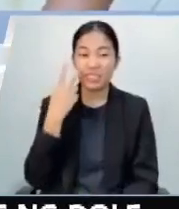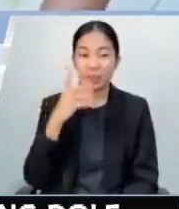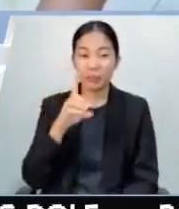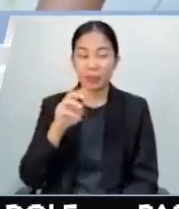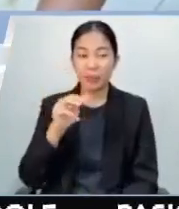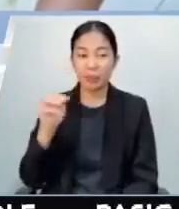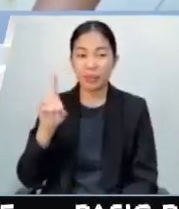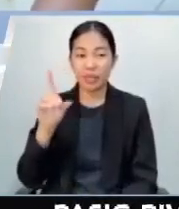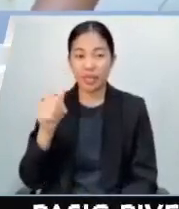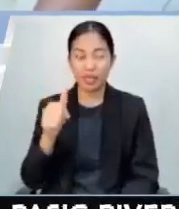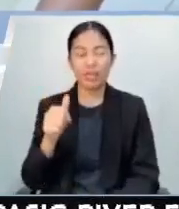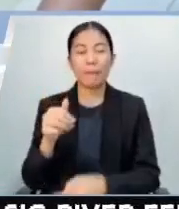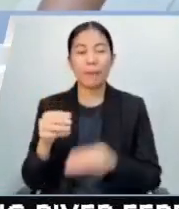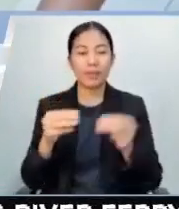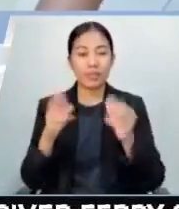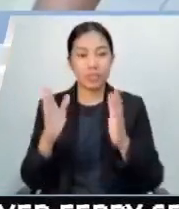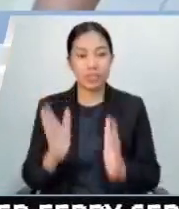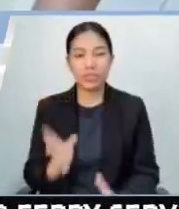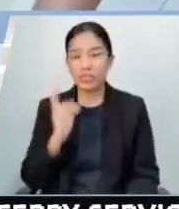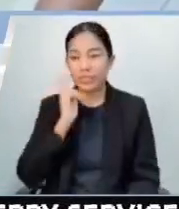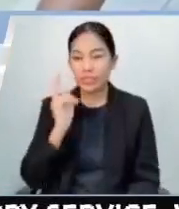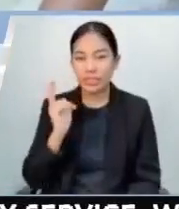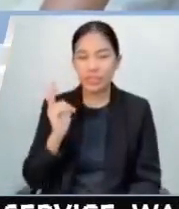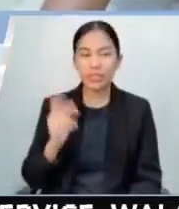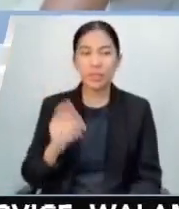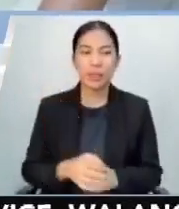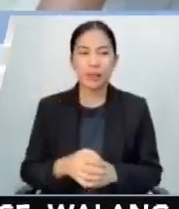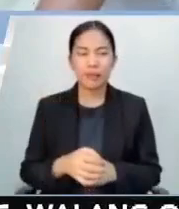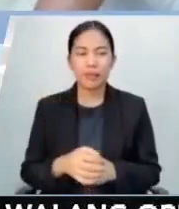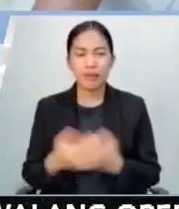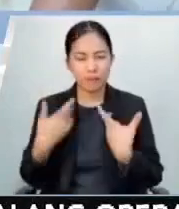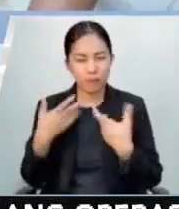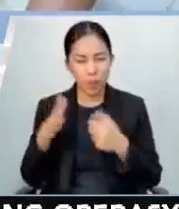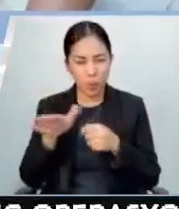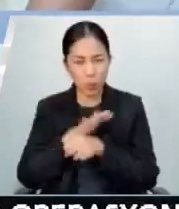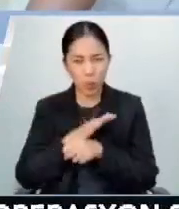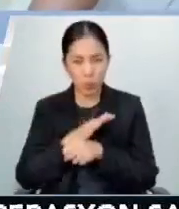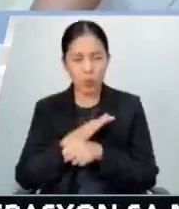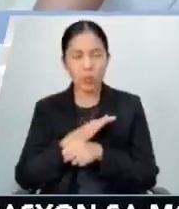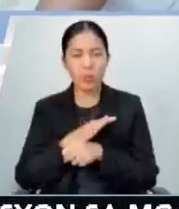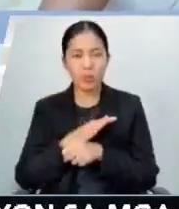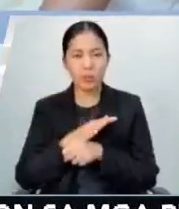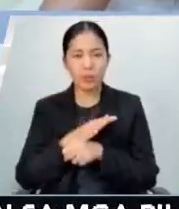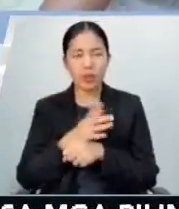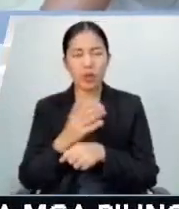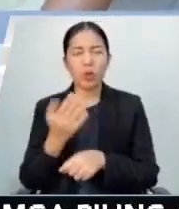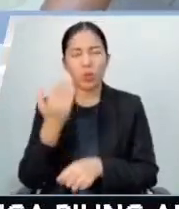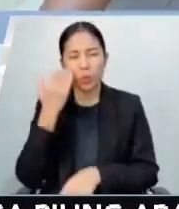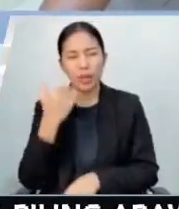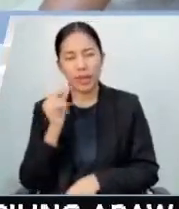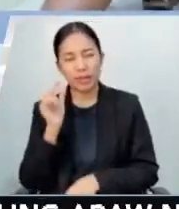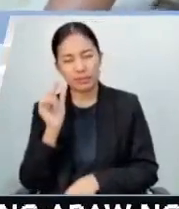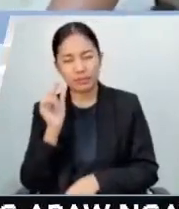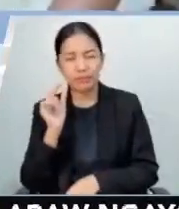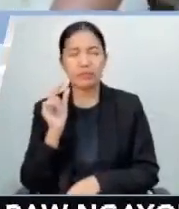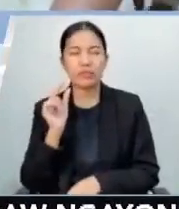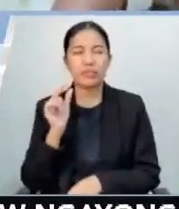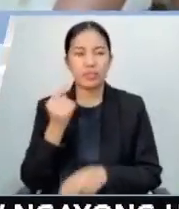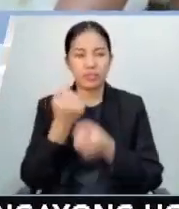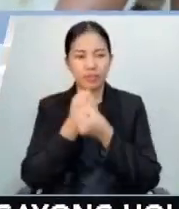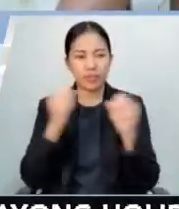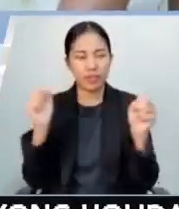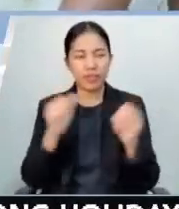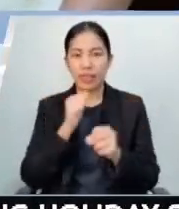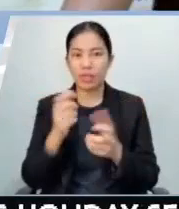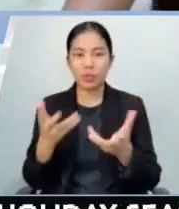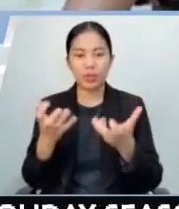medyo maluwag ng konti yung ipinapatubad na seguridad at ayaw naman nila na magpakampante dahil alam natin na medyo